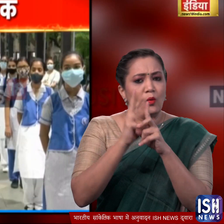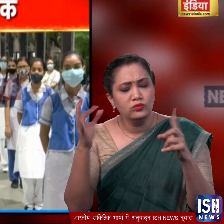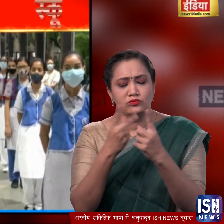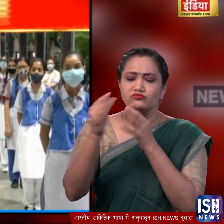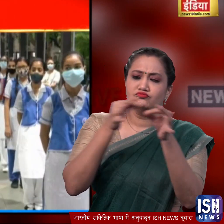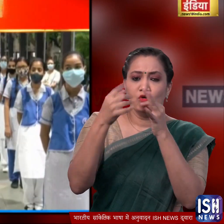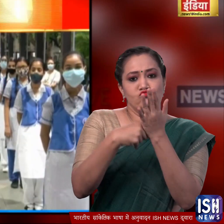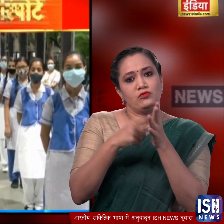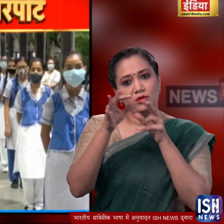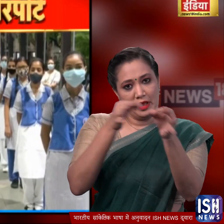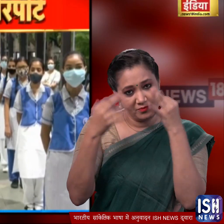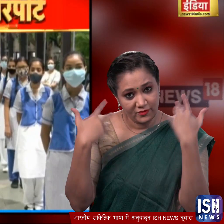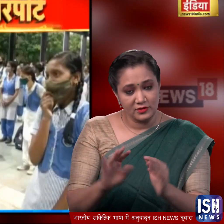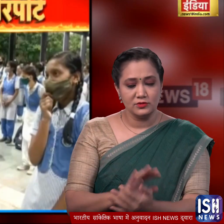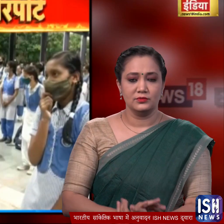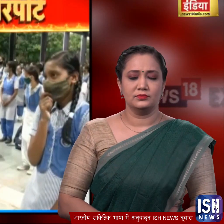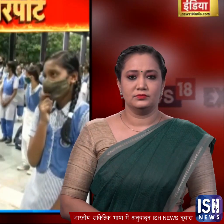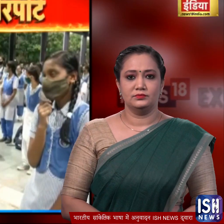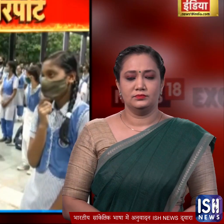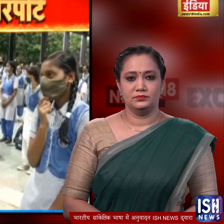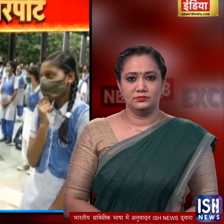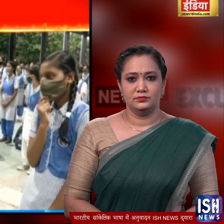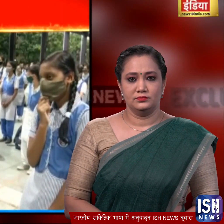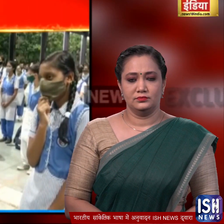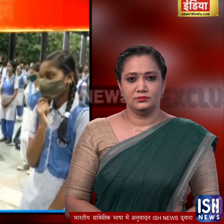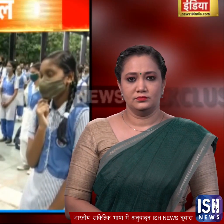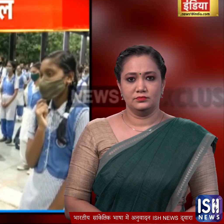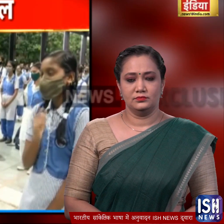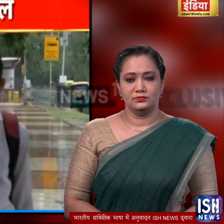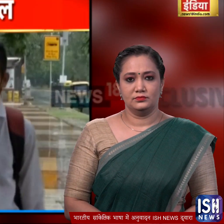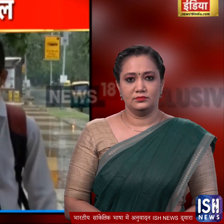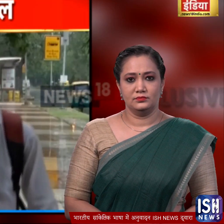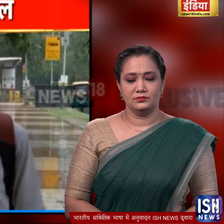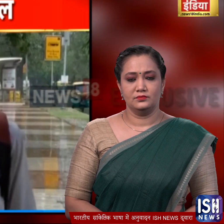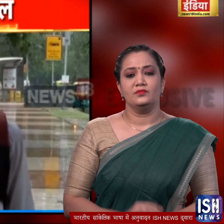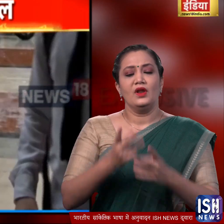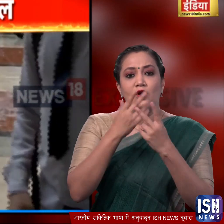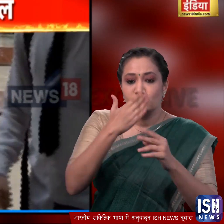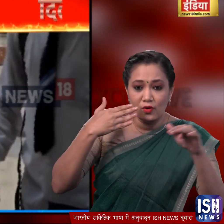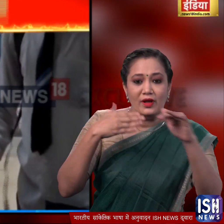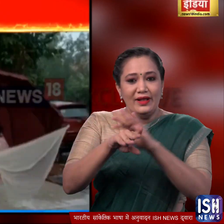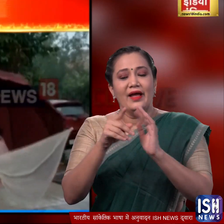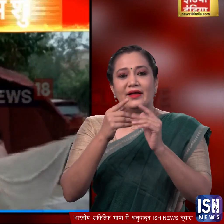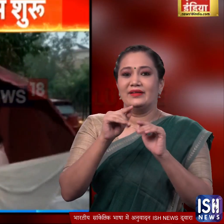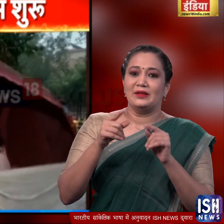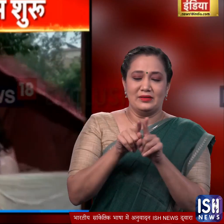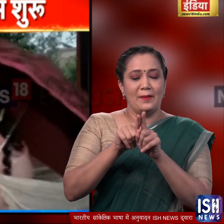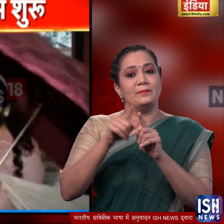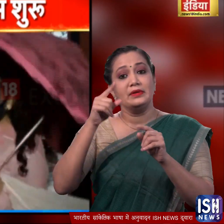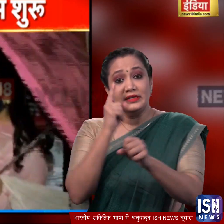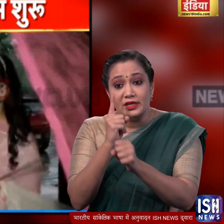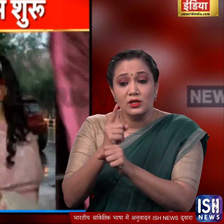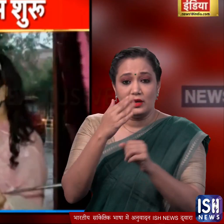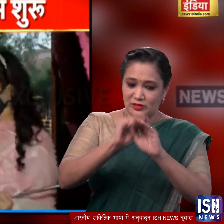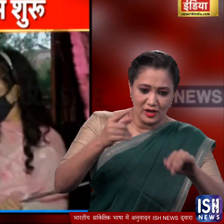आशा के साथ वेलकम कर रहे हैं कि आप सारे नियमों का पालन करेंगे। स्कूलों में केवल बच्चों का ही नहीं, टीचरों के शरीर का